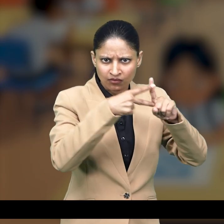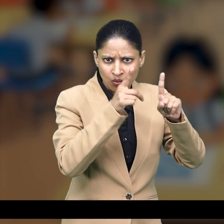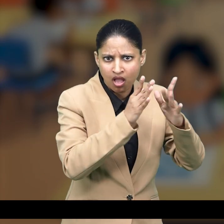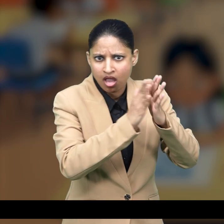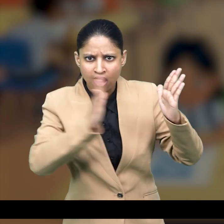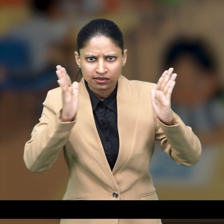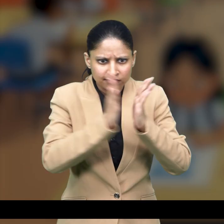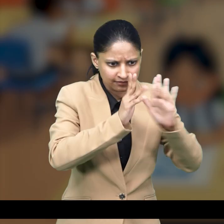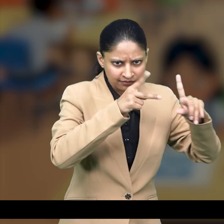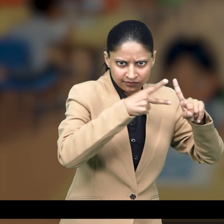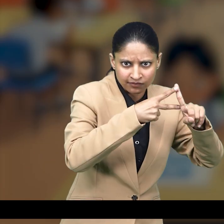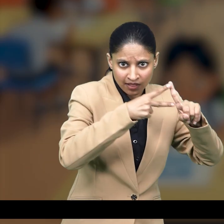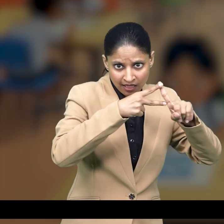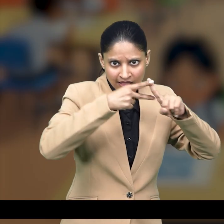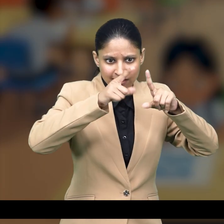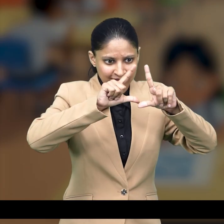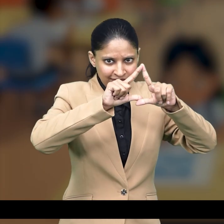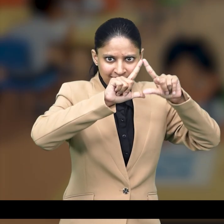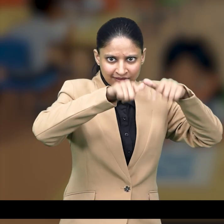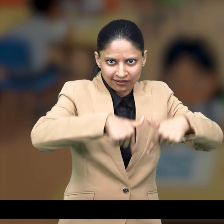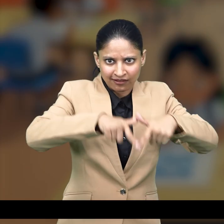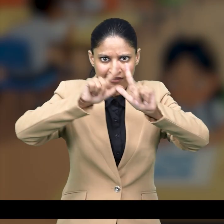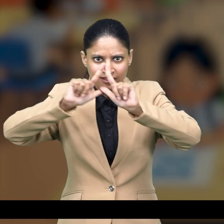एका काठावर ठेवले.